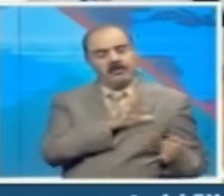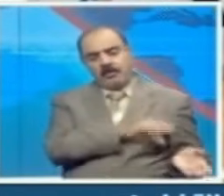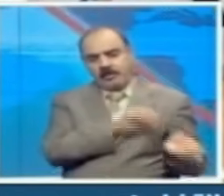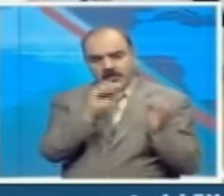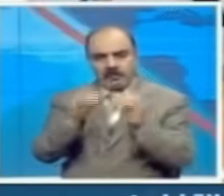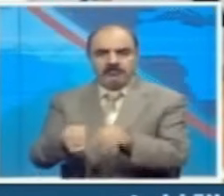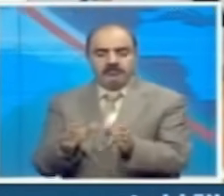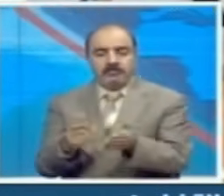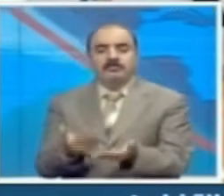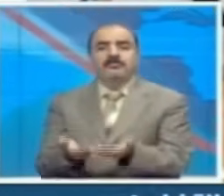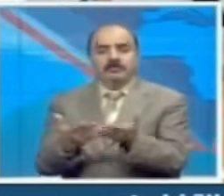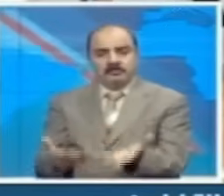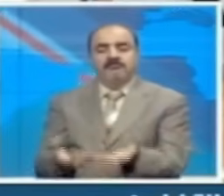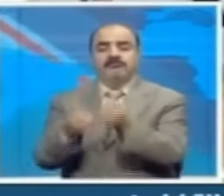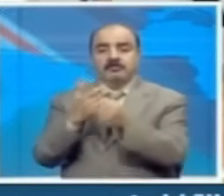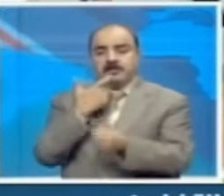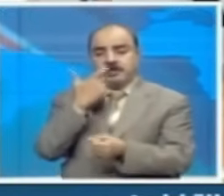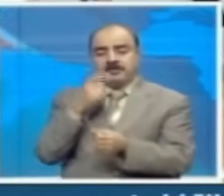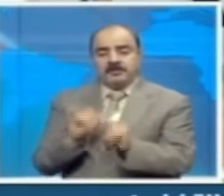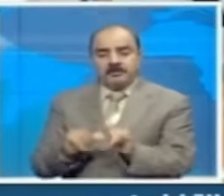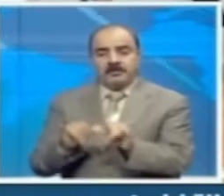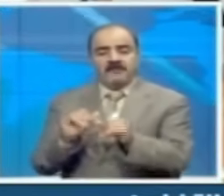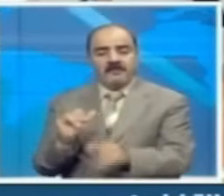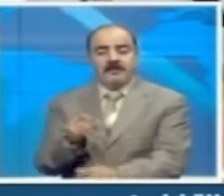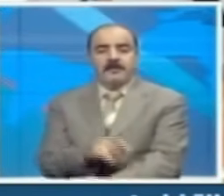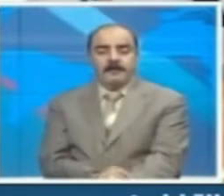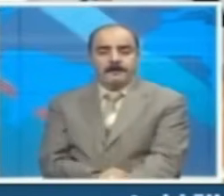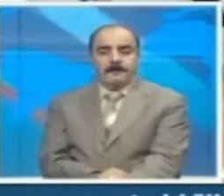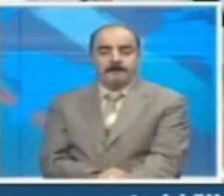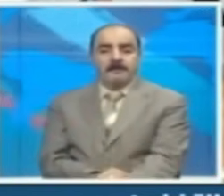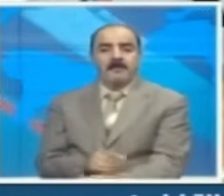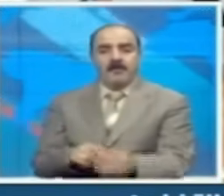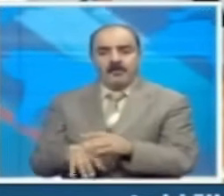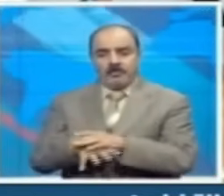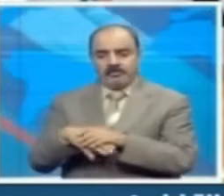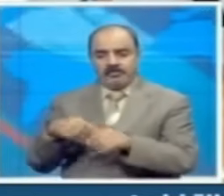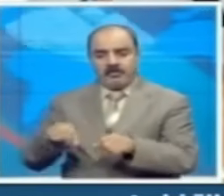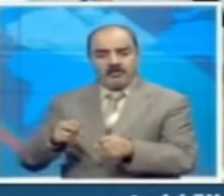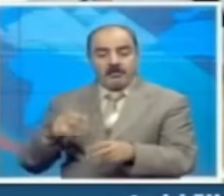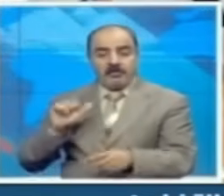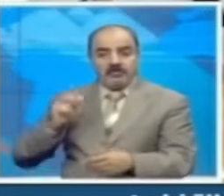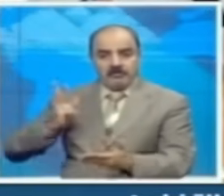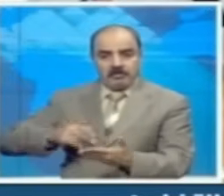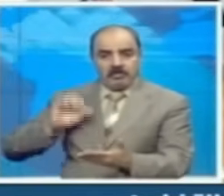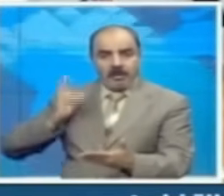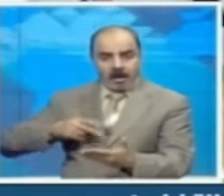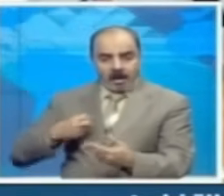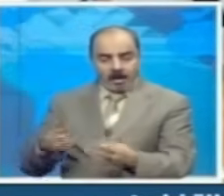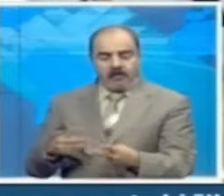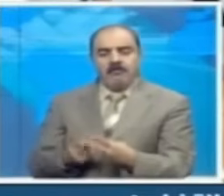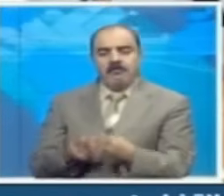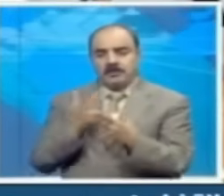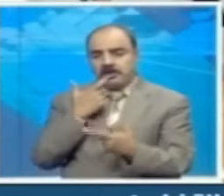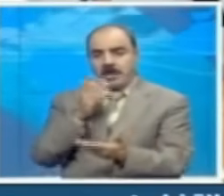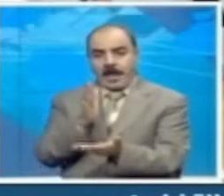صندوق تحيا مصر لدعم صندوق كبار السن المقرر إنشاؤه فور إقرار البرلمان لقانون